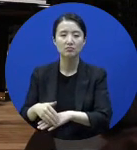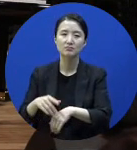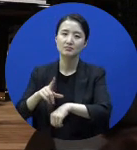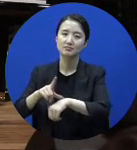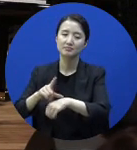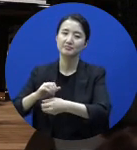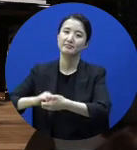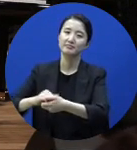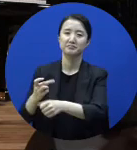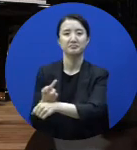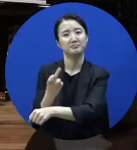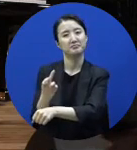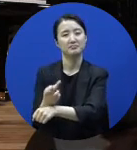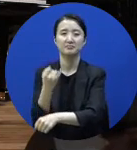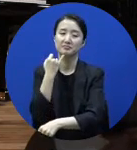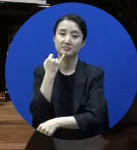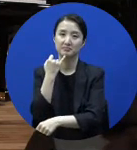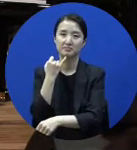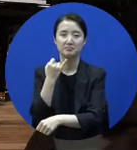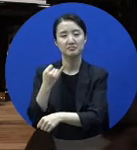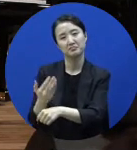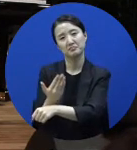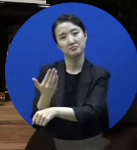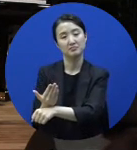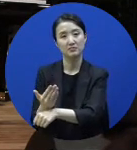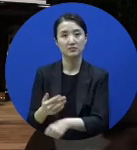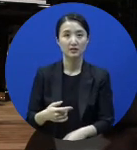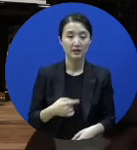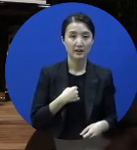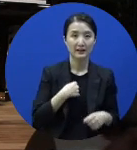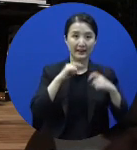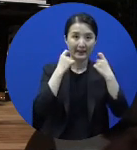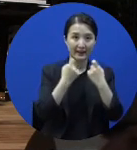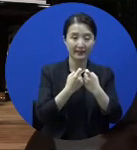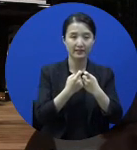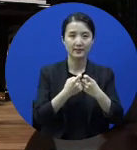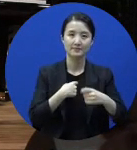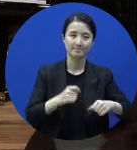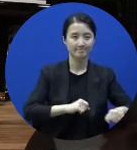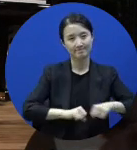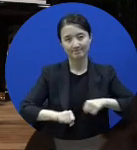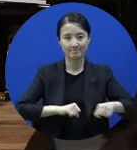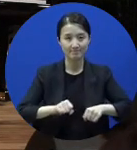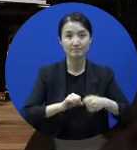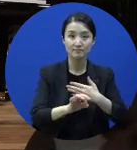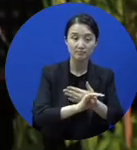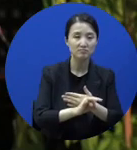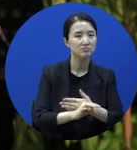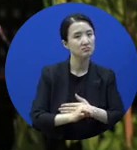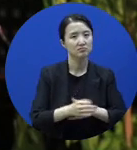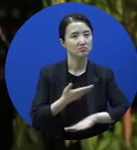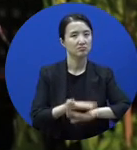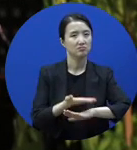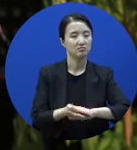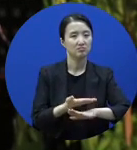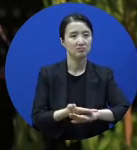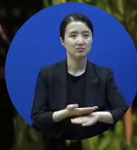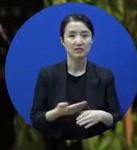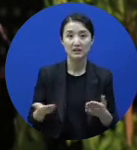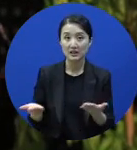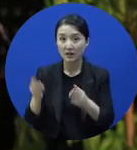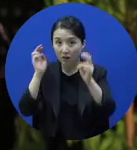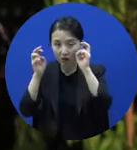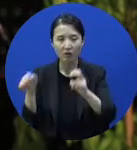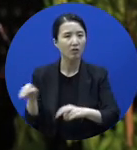그런 거에 관계없이 24시간을 일해야 되는 거고, 어떻게 보면은 그거는 시간이 많을 수도 있는 거지만 또 하나는 그 시간을